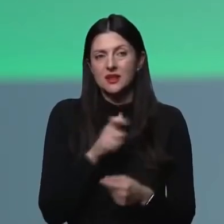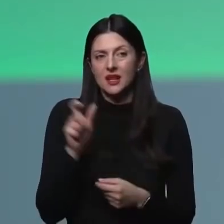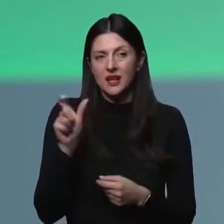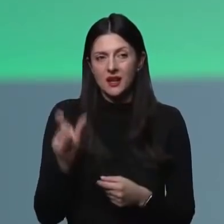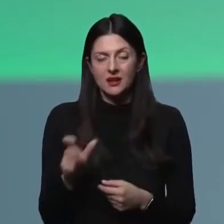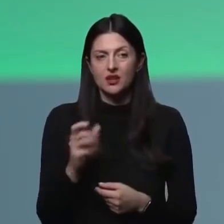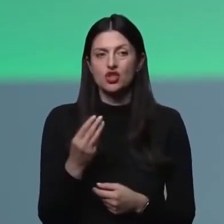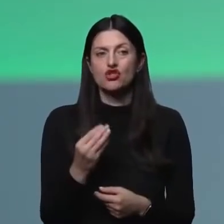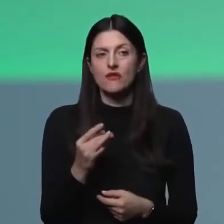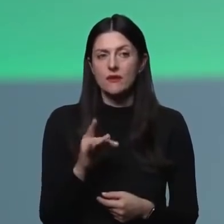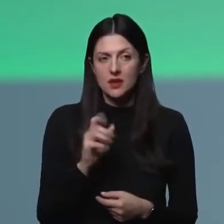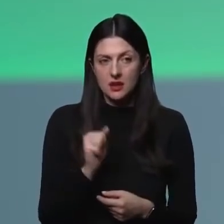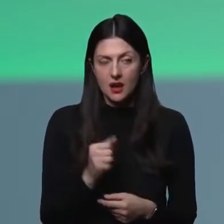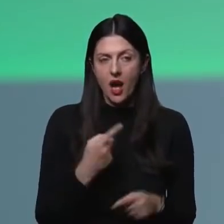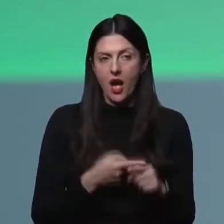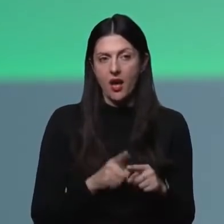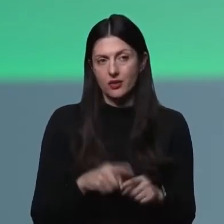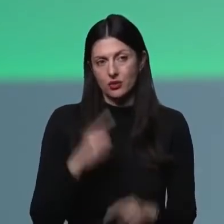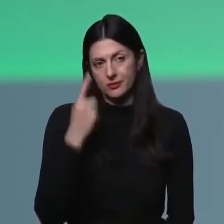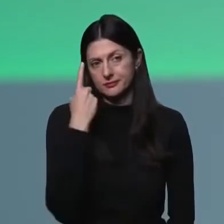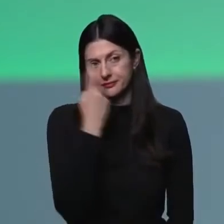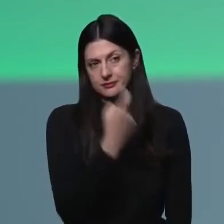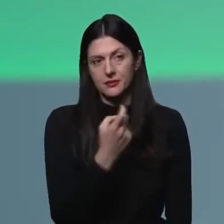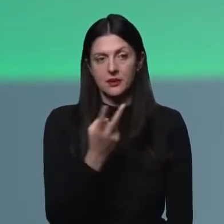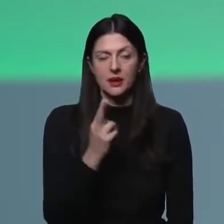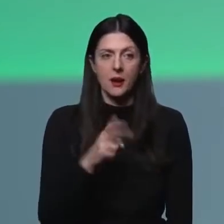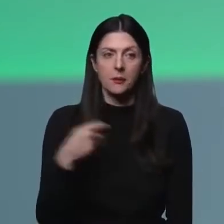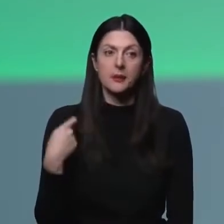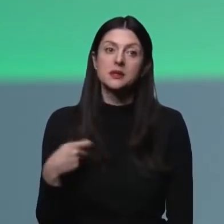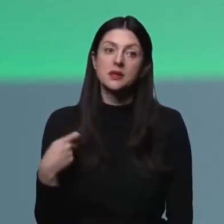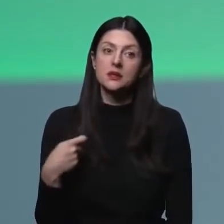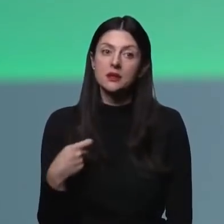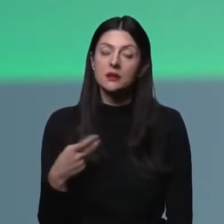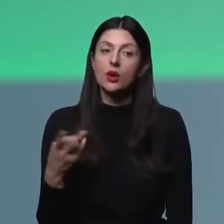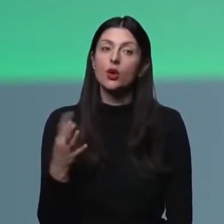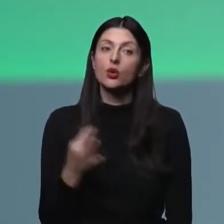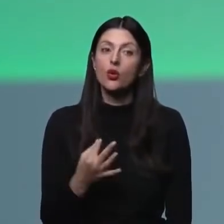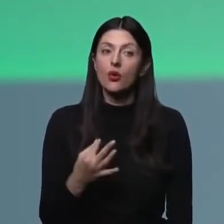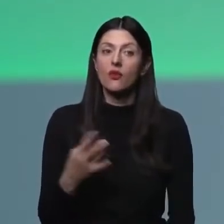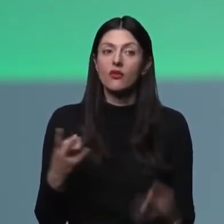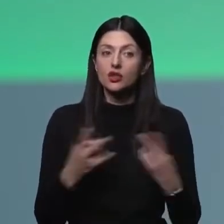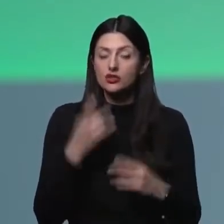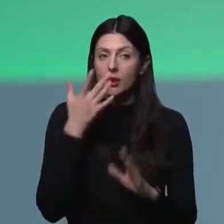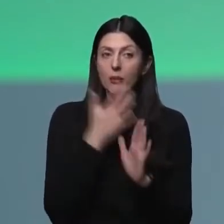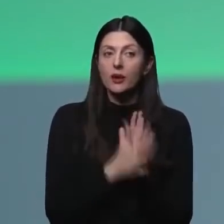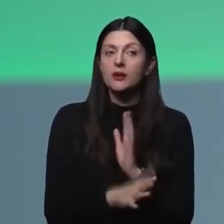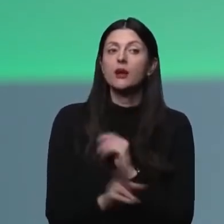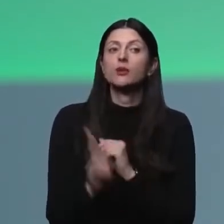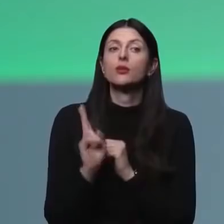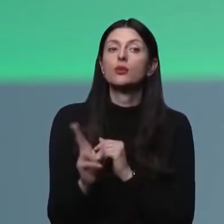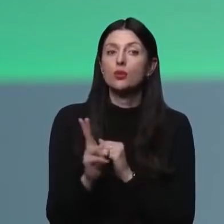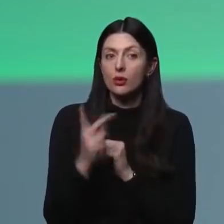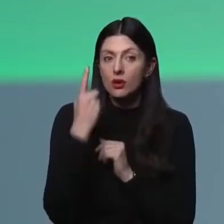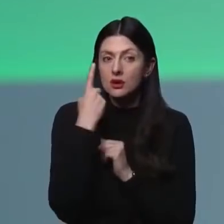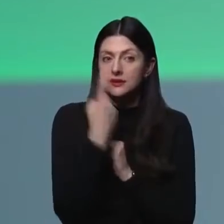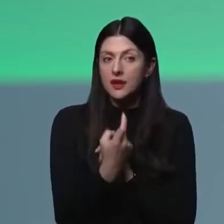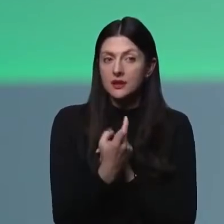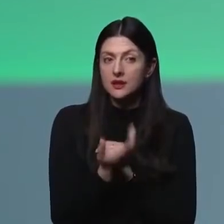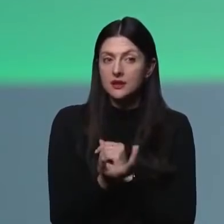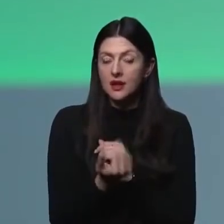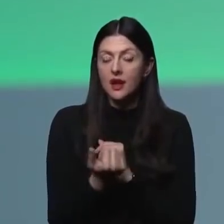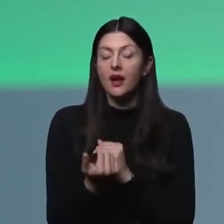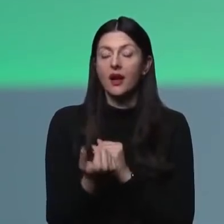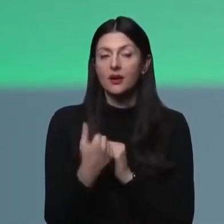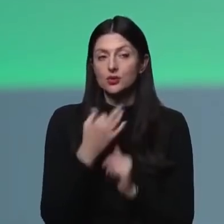наверняка это звонок для президента. Но важно понять, кто звонит. Кто звонит? Я еще раз хочу то, что